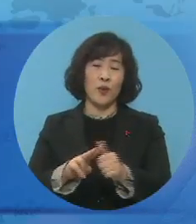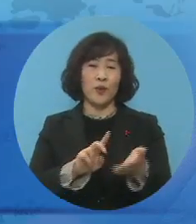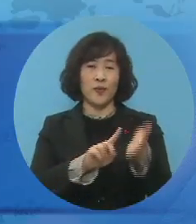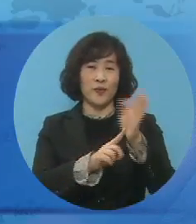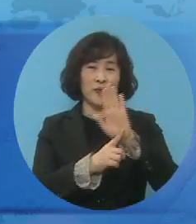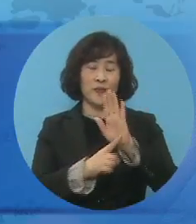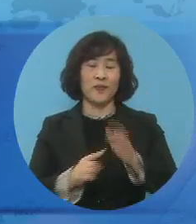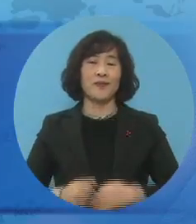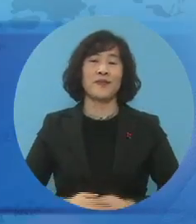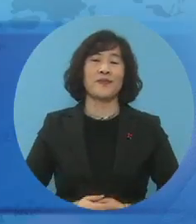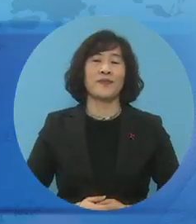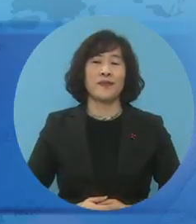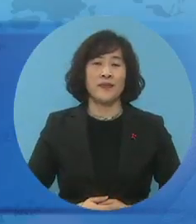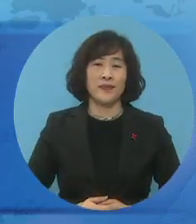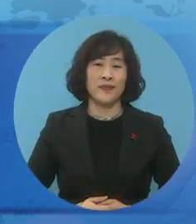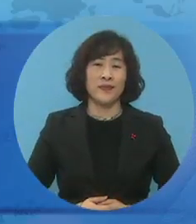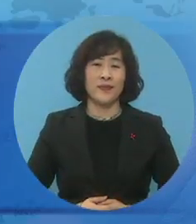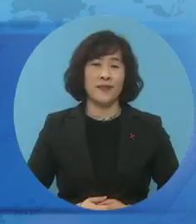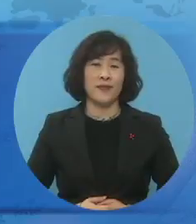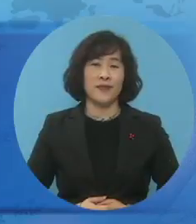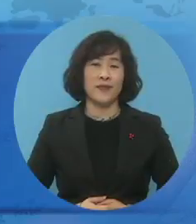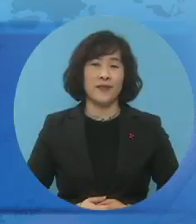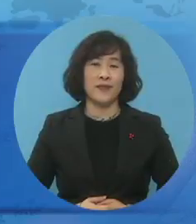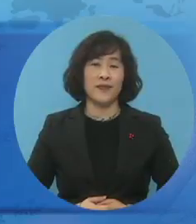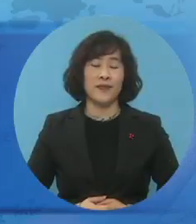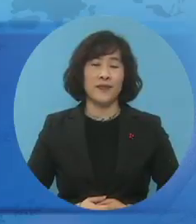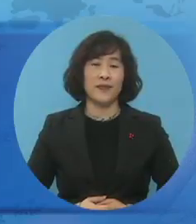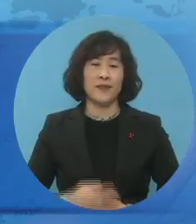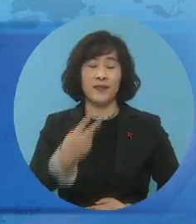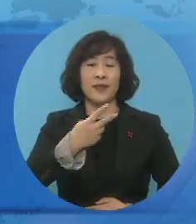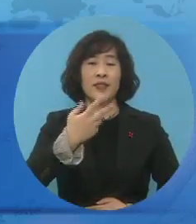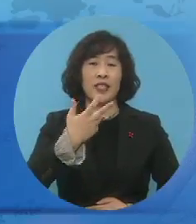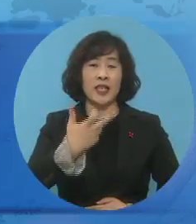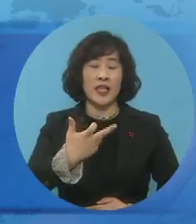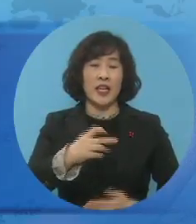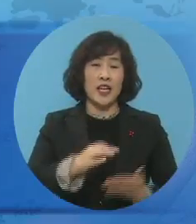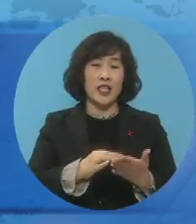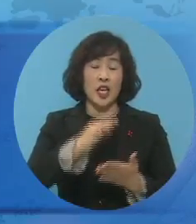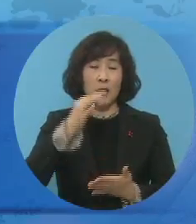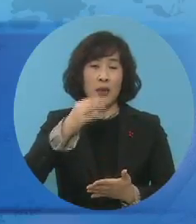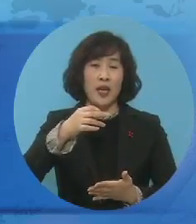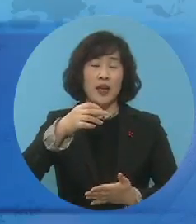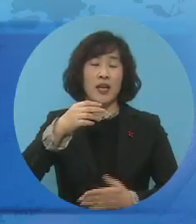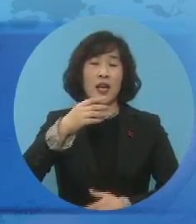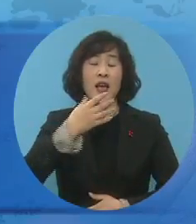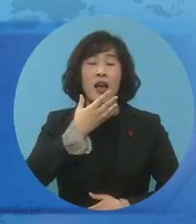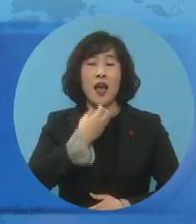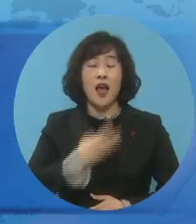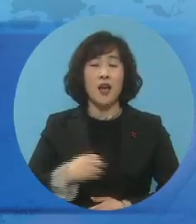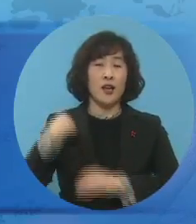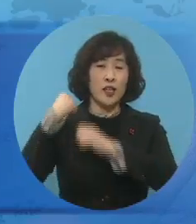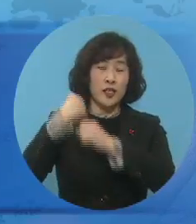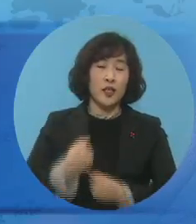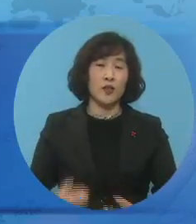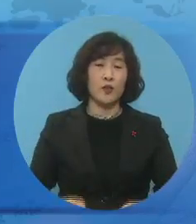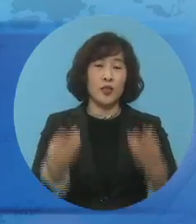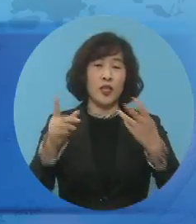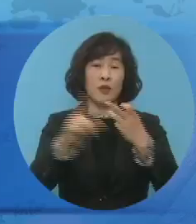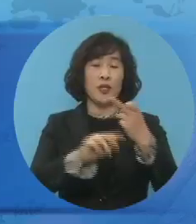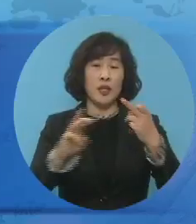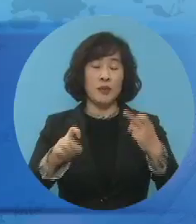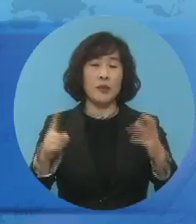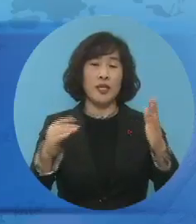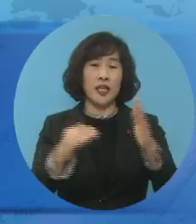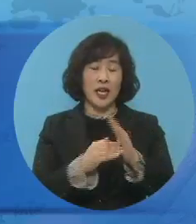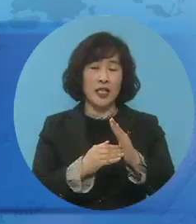엽니다. 이번 전시회는 바람의 길을 묻다를 주제로 한국화 24점이 전시됩니다.